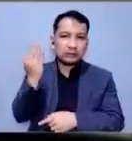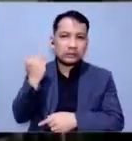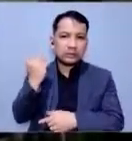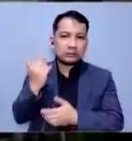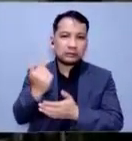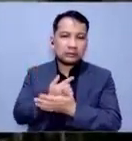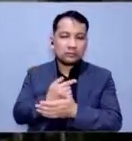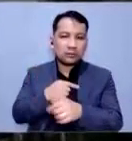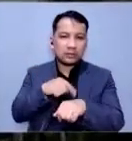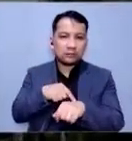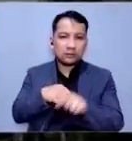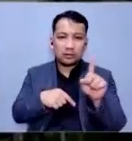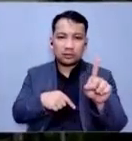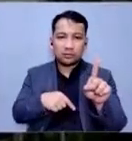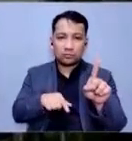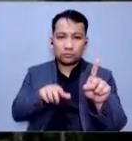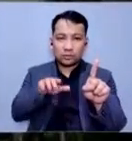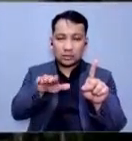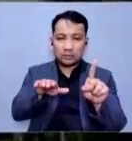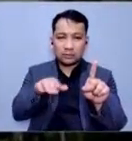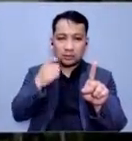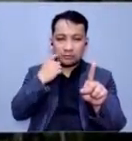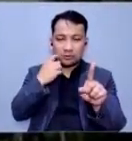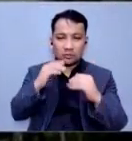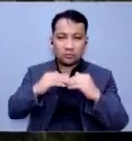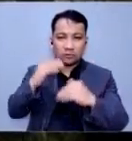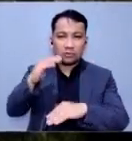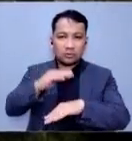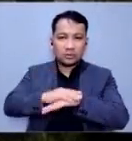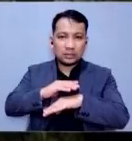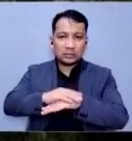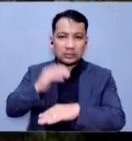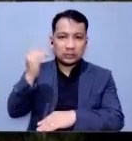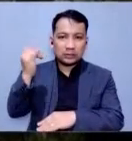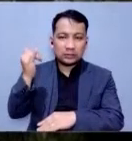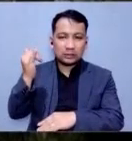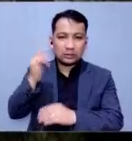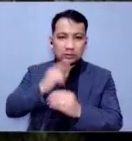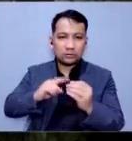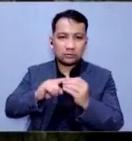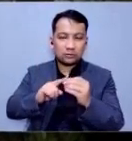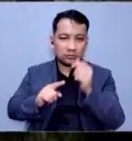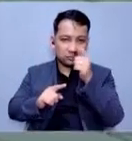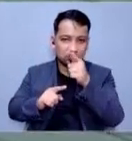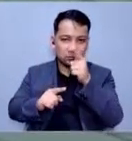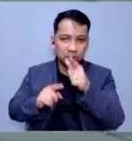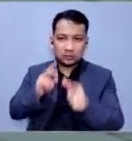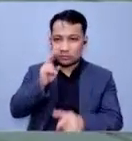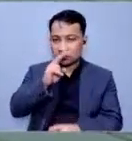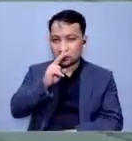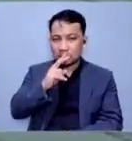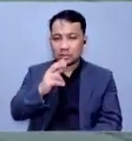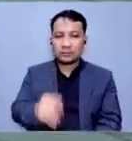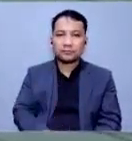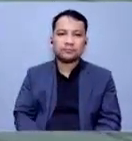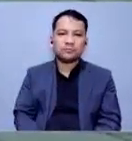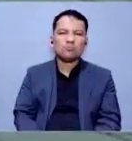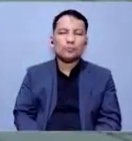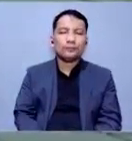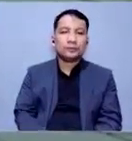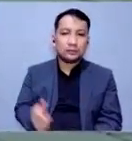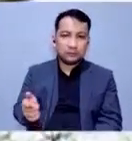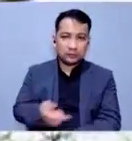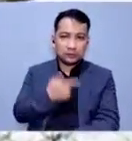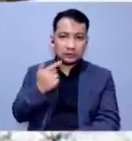Alauna pa lang ng hapon kanina, nakataas na ang yellow alert status sa Luzon at Visayas grids. Magtatagal yan